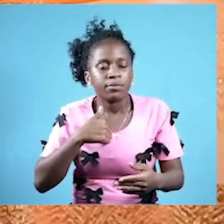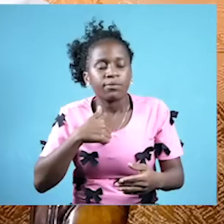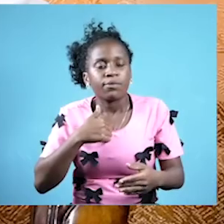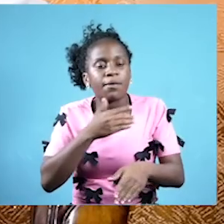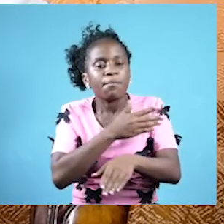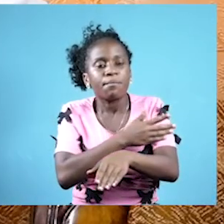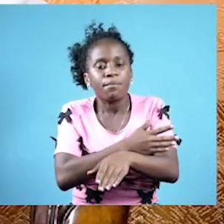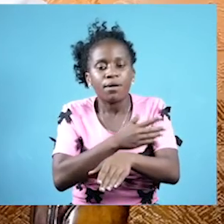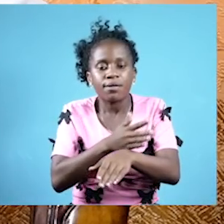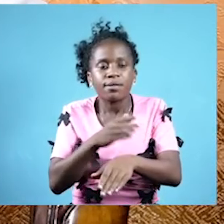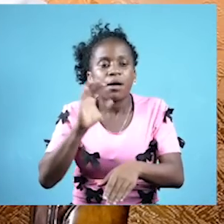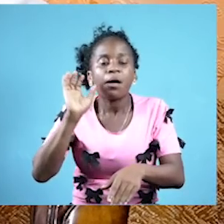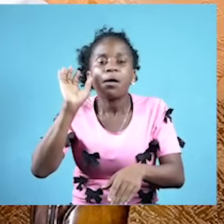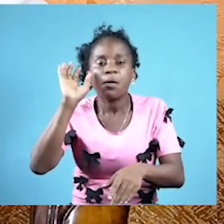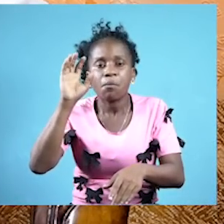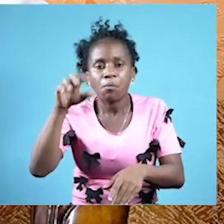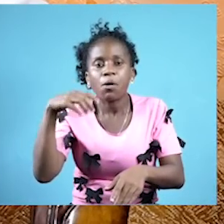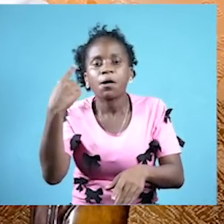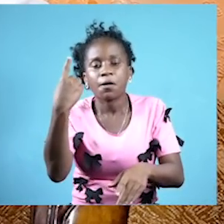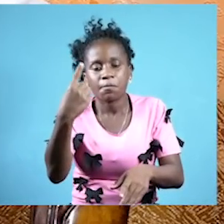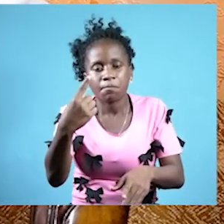Ilimalizika tarehe 22